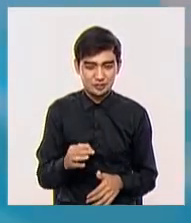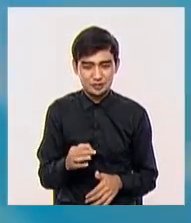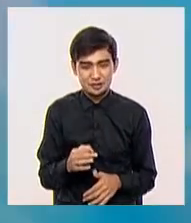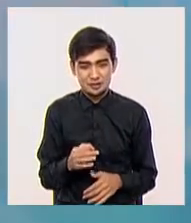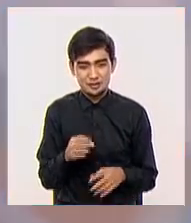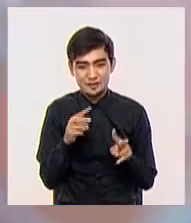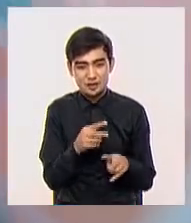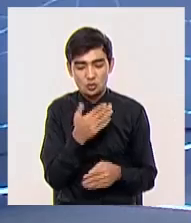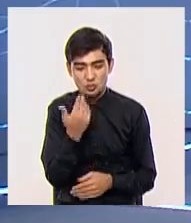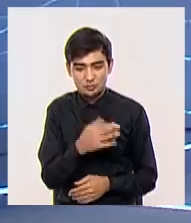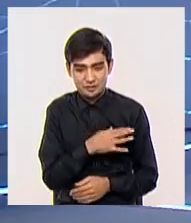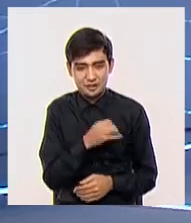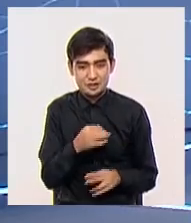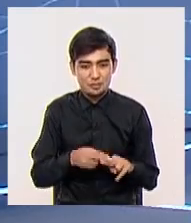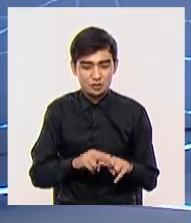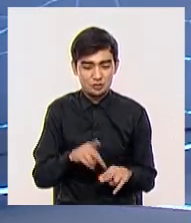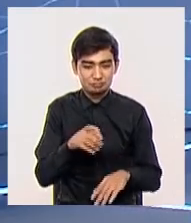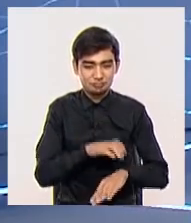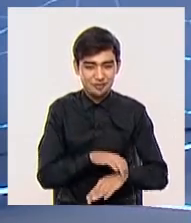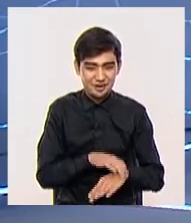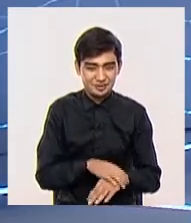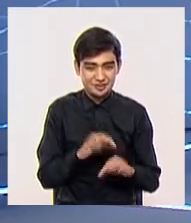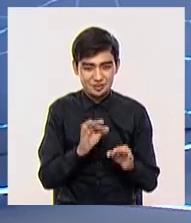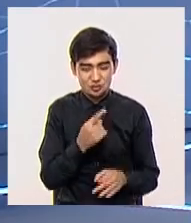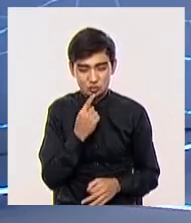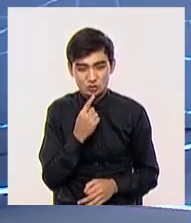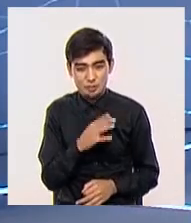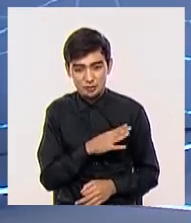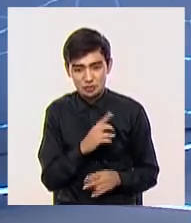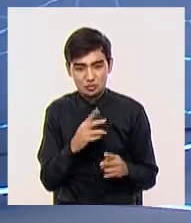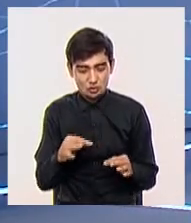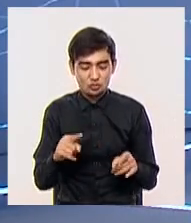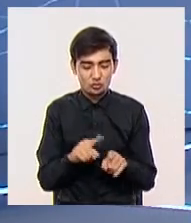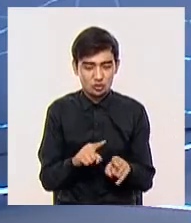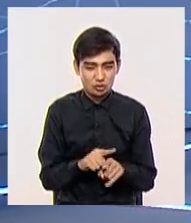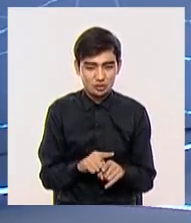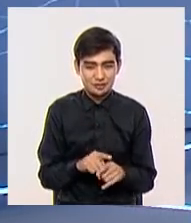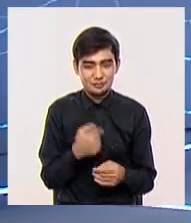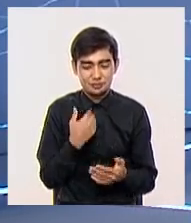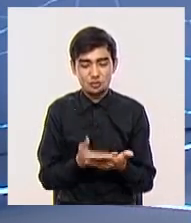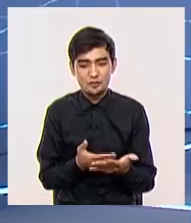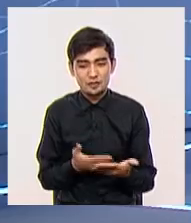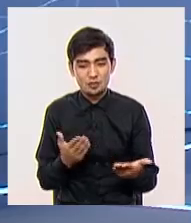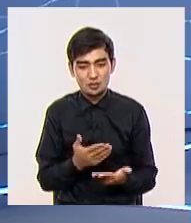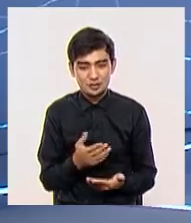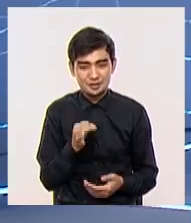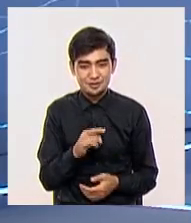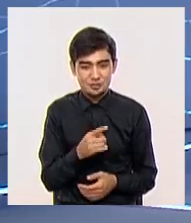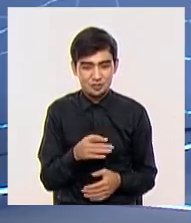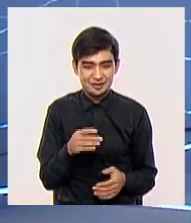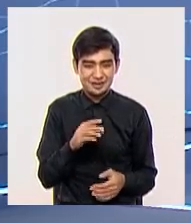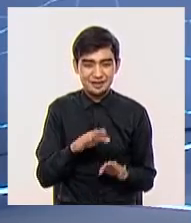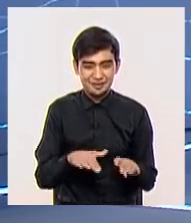куә болмайды. Сондықтан оны дәлелдеу жағы кішкене қиындау болғанымен, дегенмен де кеңес ретінде айтарым,